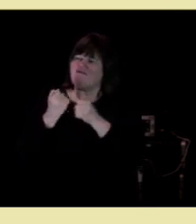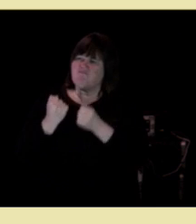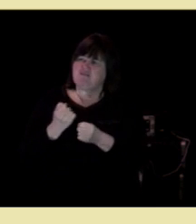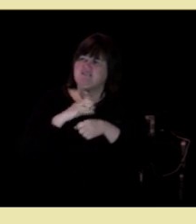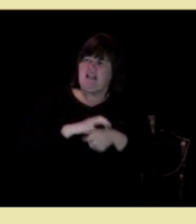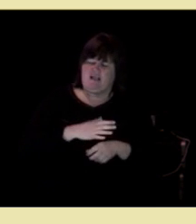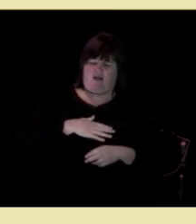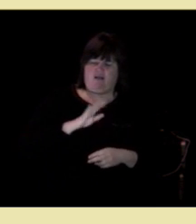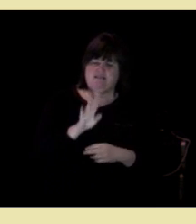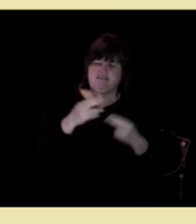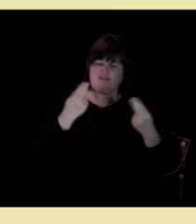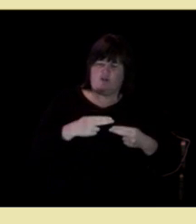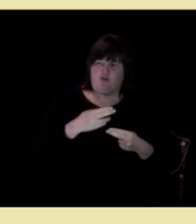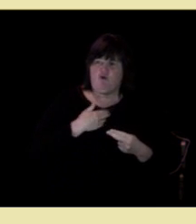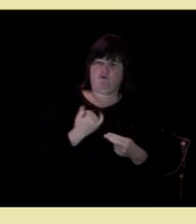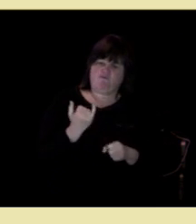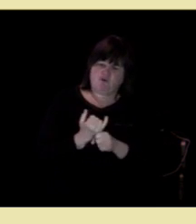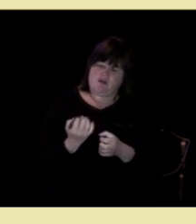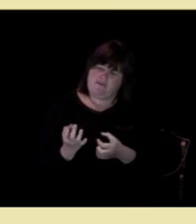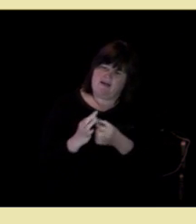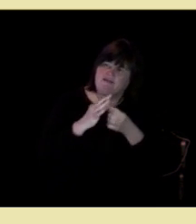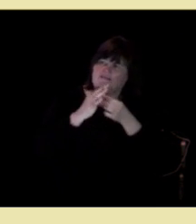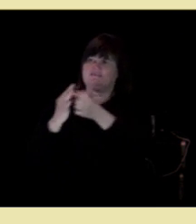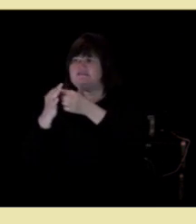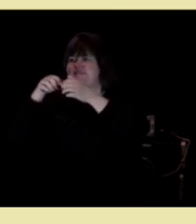dette helhetlige arbeidet.